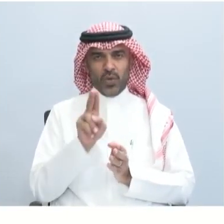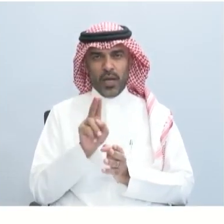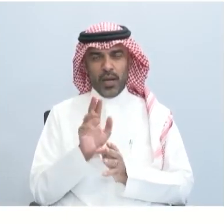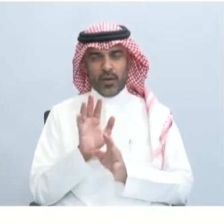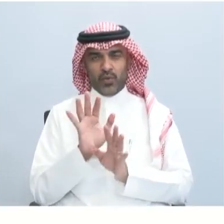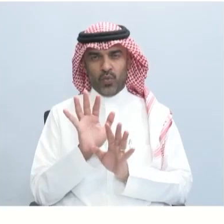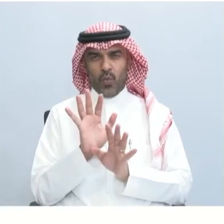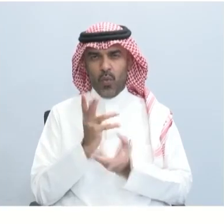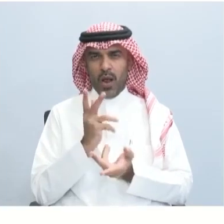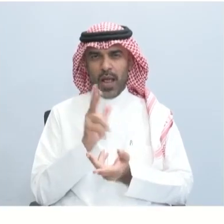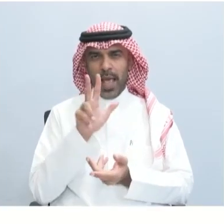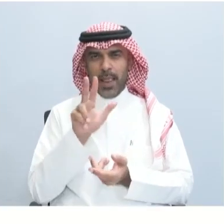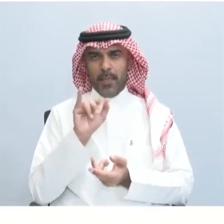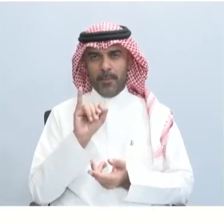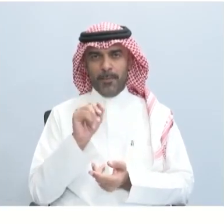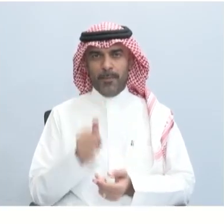ترى